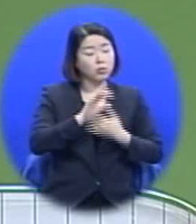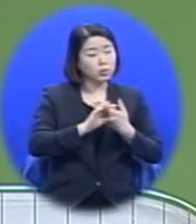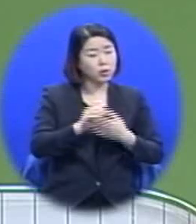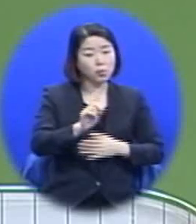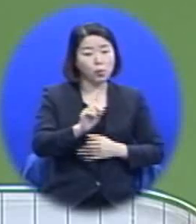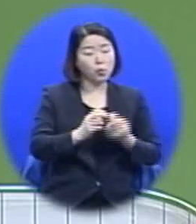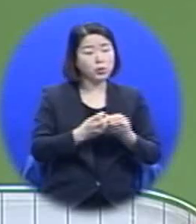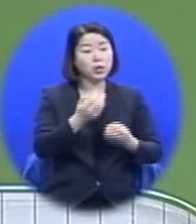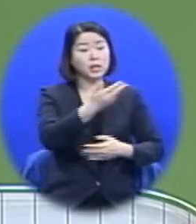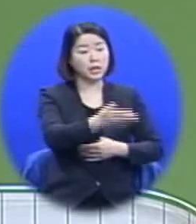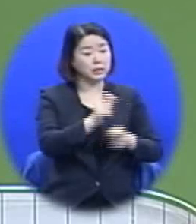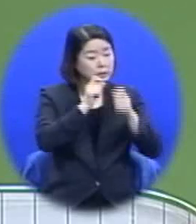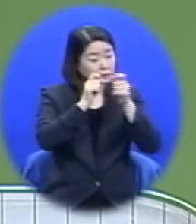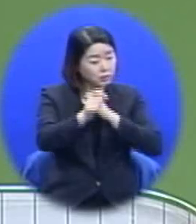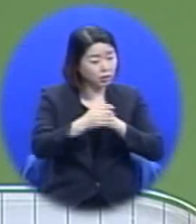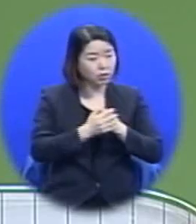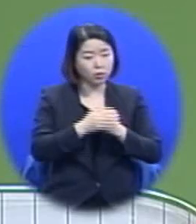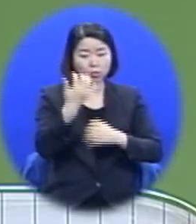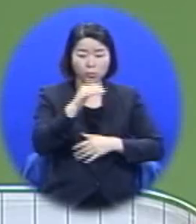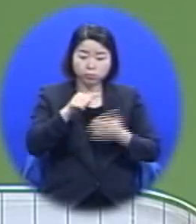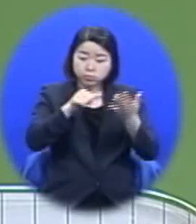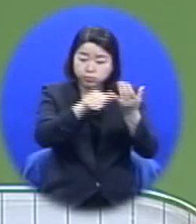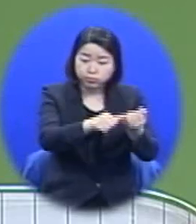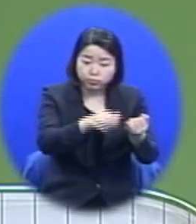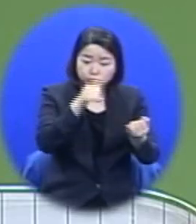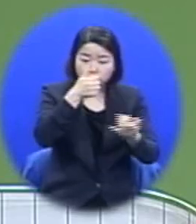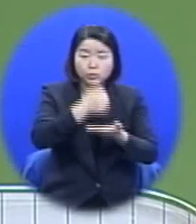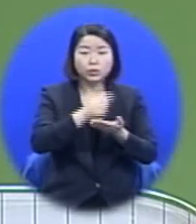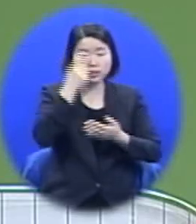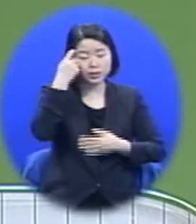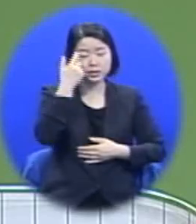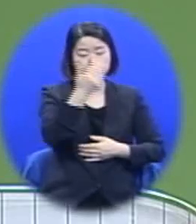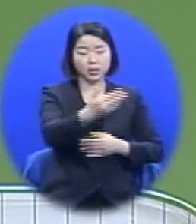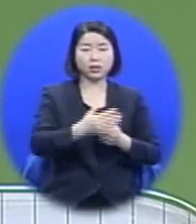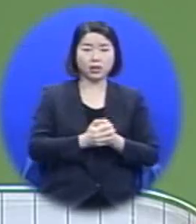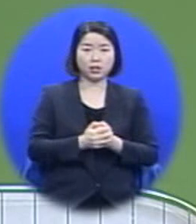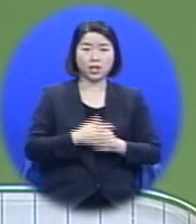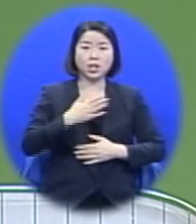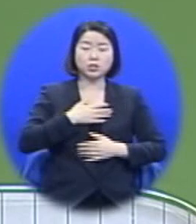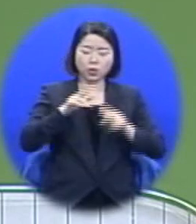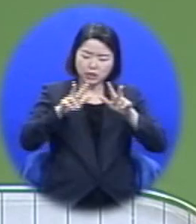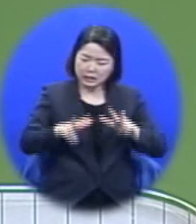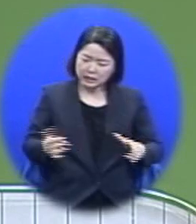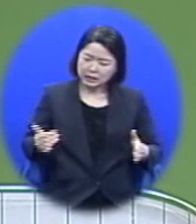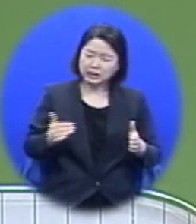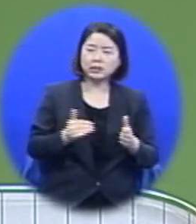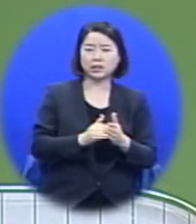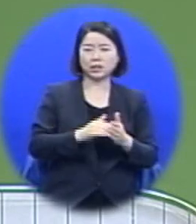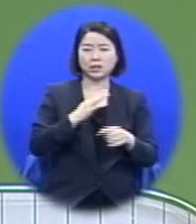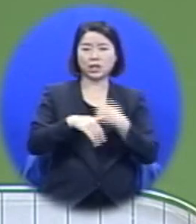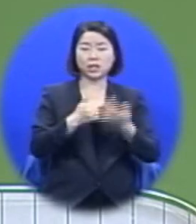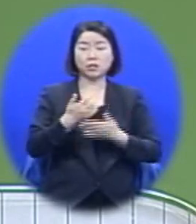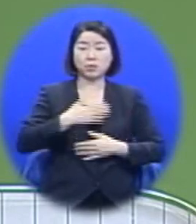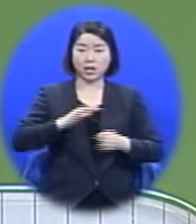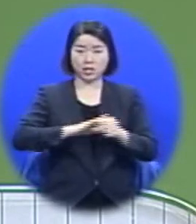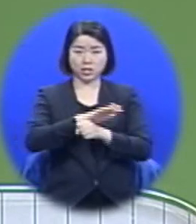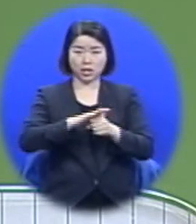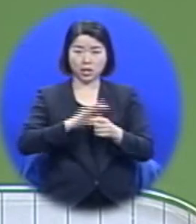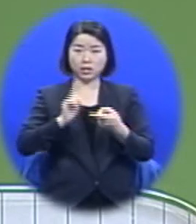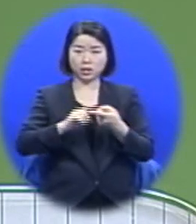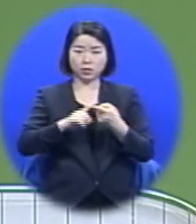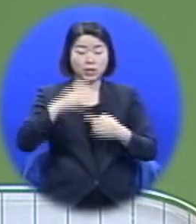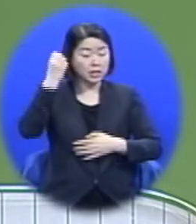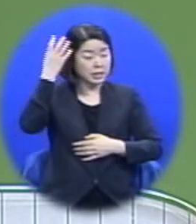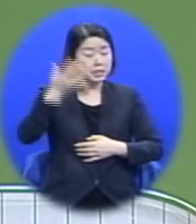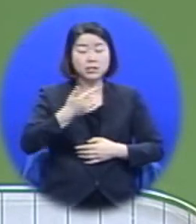당신이 이렇게 사기도 치고 간음 제도 짓습니까 저는 지금까지 하나님이 나를 사랑하신다는 걸 한 번도 잊어본